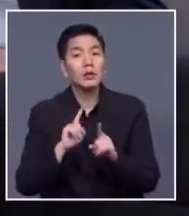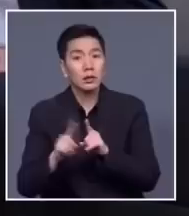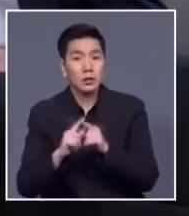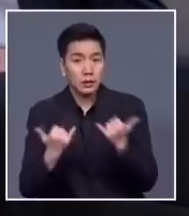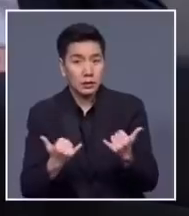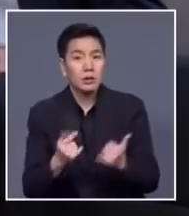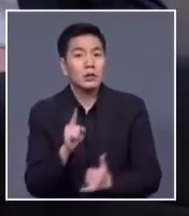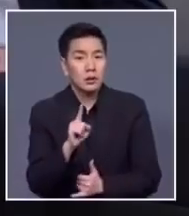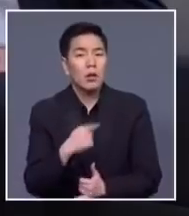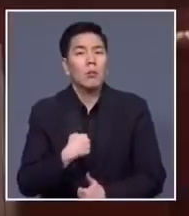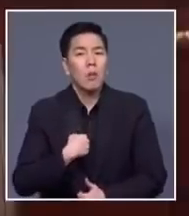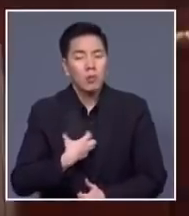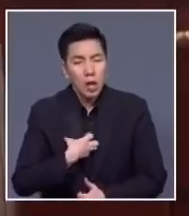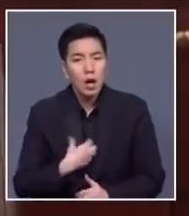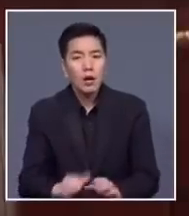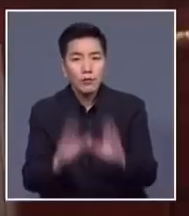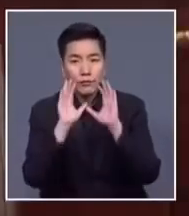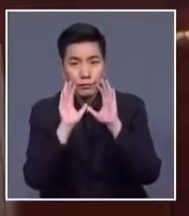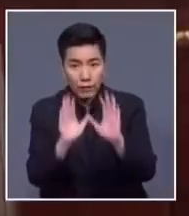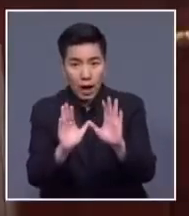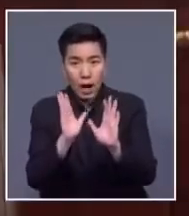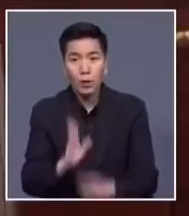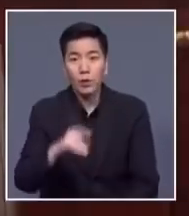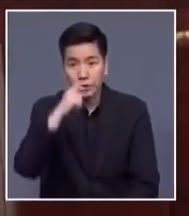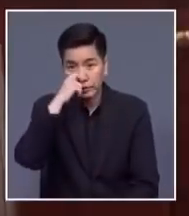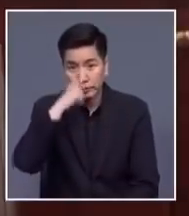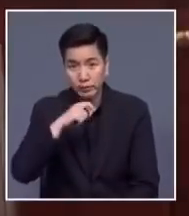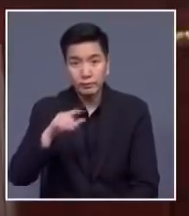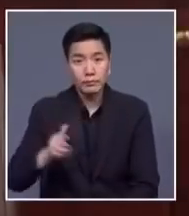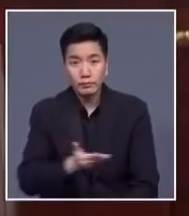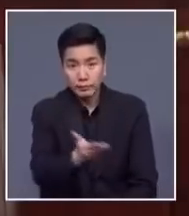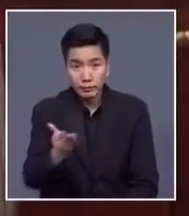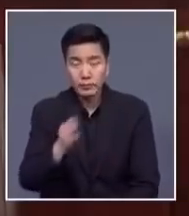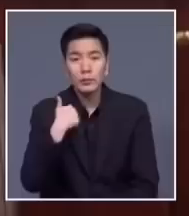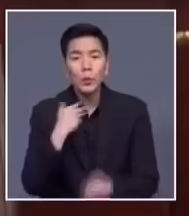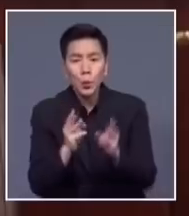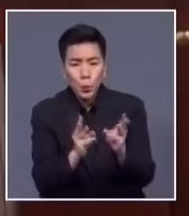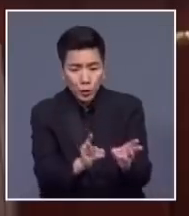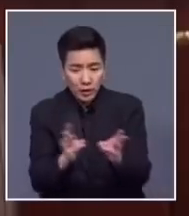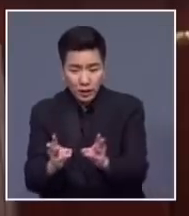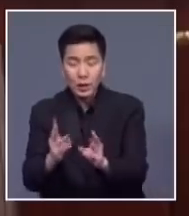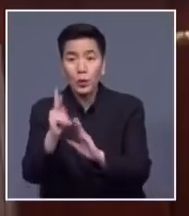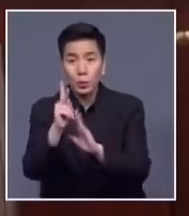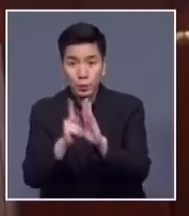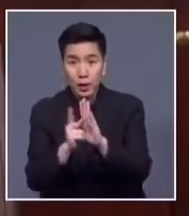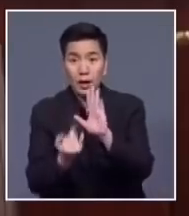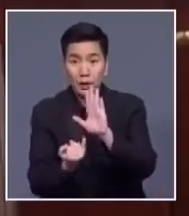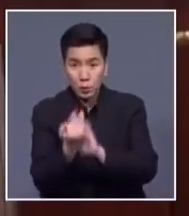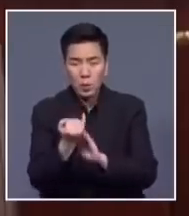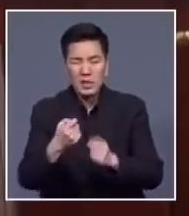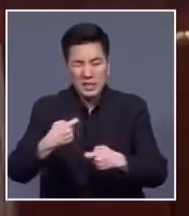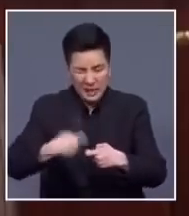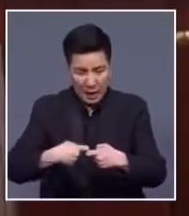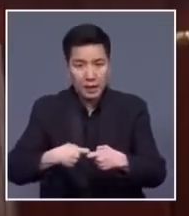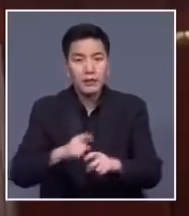มอยากจะฝากไปยังพี่น้องคนไทยเลยนะครับว่าโดยที่มันมีช่องทางที่ถูกต้องอยู่แล้วนะครับอาจจะลำบากนิ